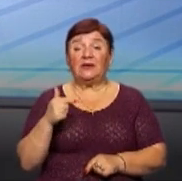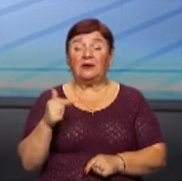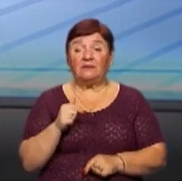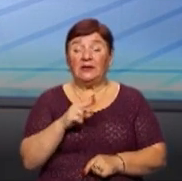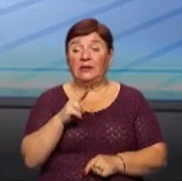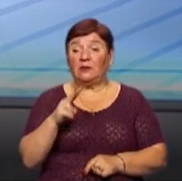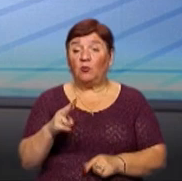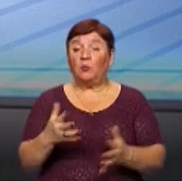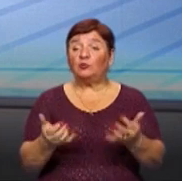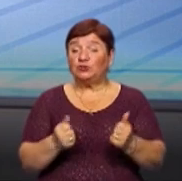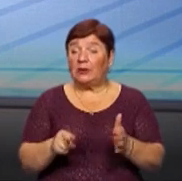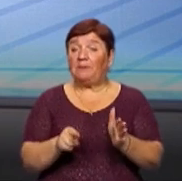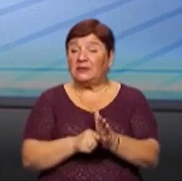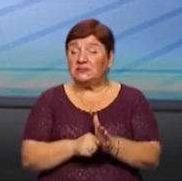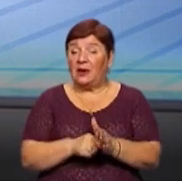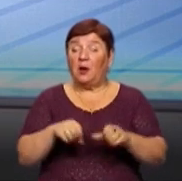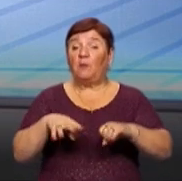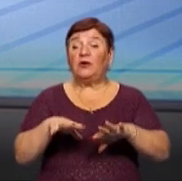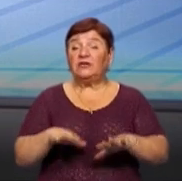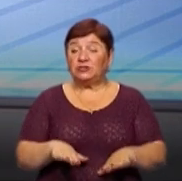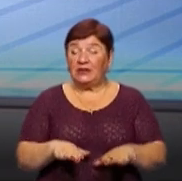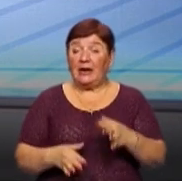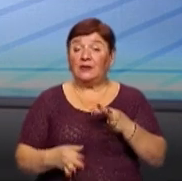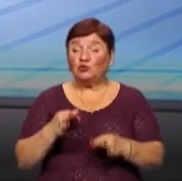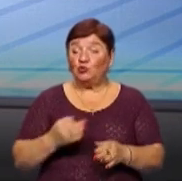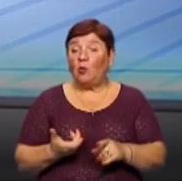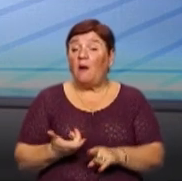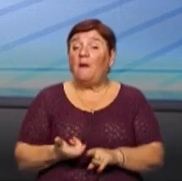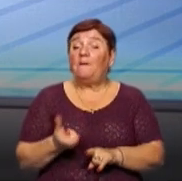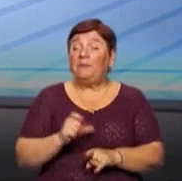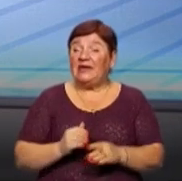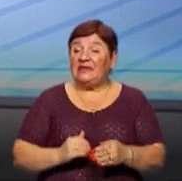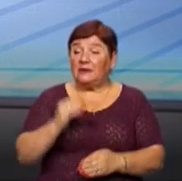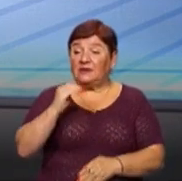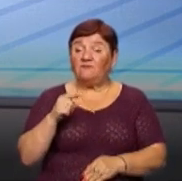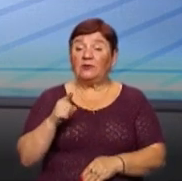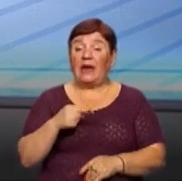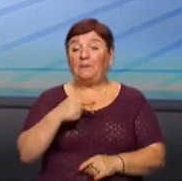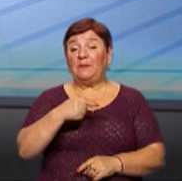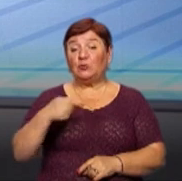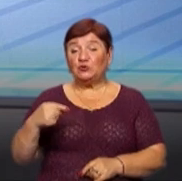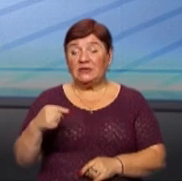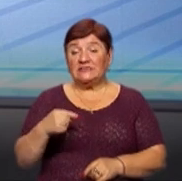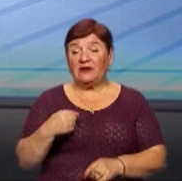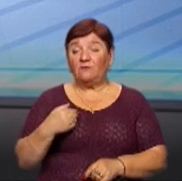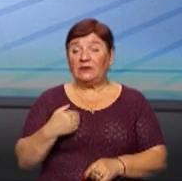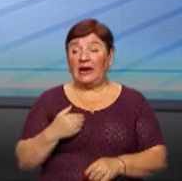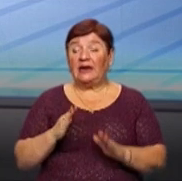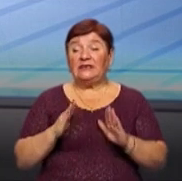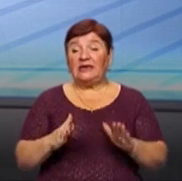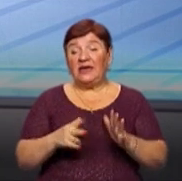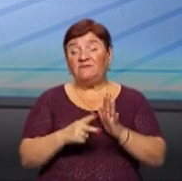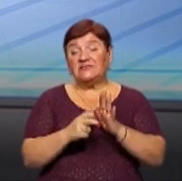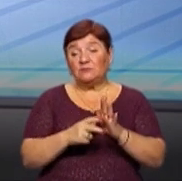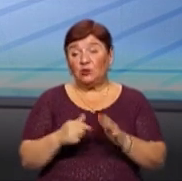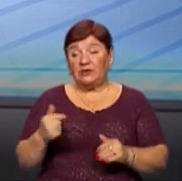доплачуємо, якщо була пенсія по рішенню суду піднята або на 1200 гривень, значить вона мінусується, людина має доплату тільки 800 гривень.